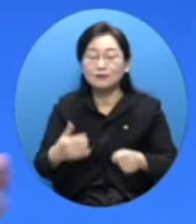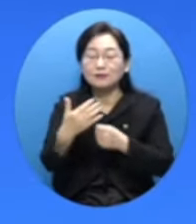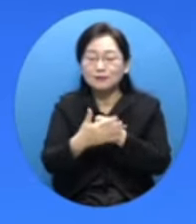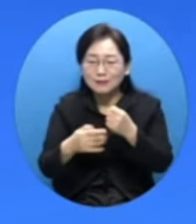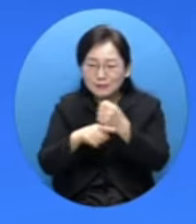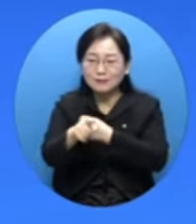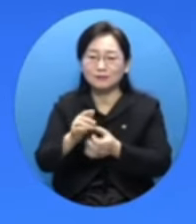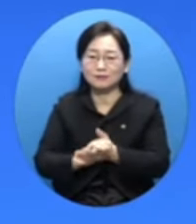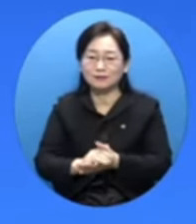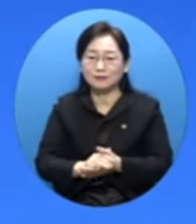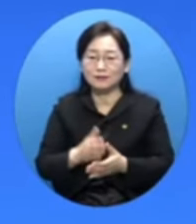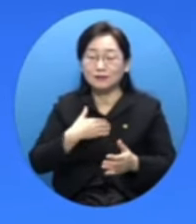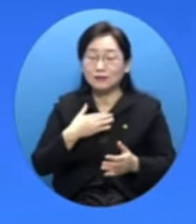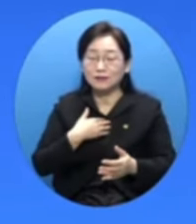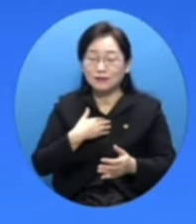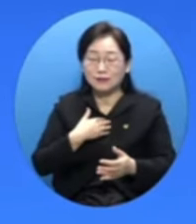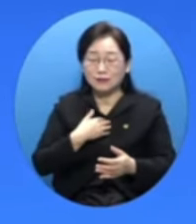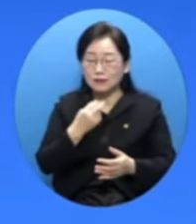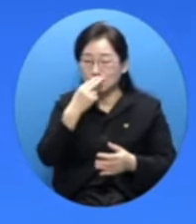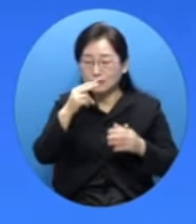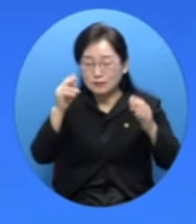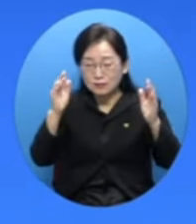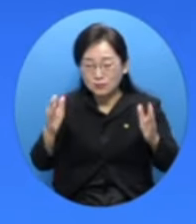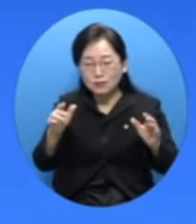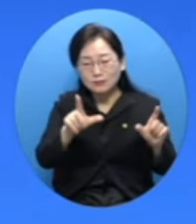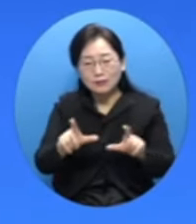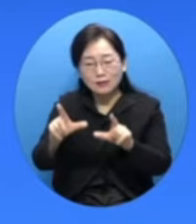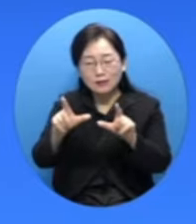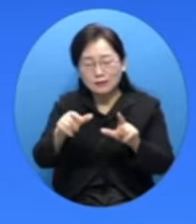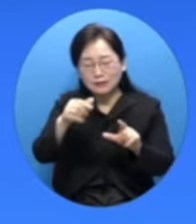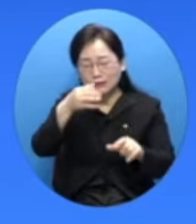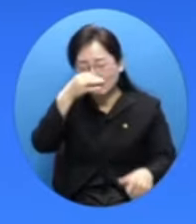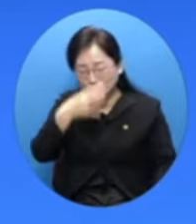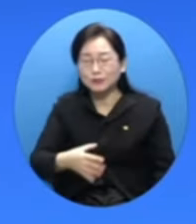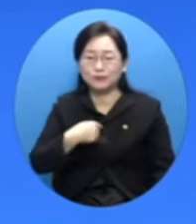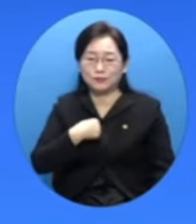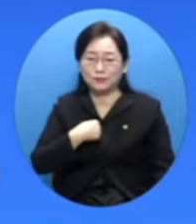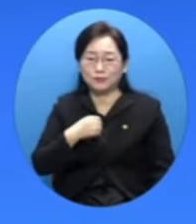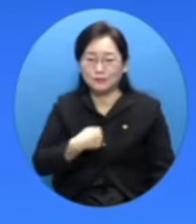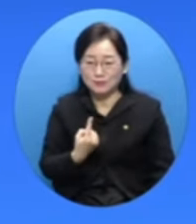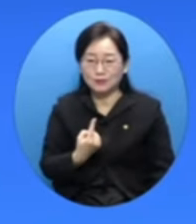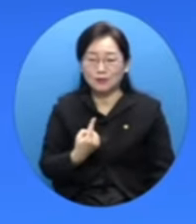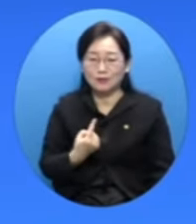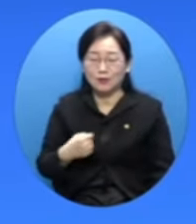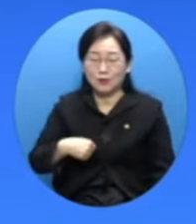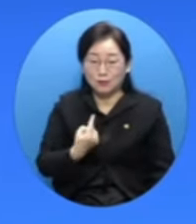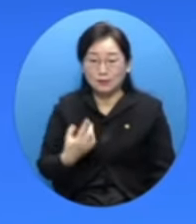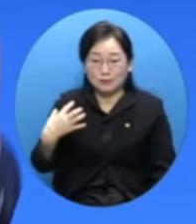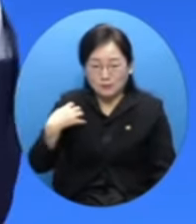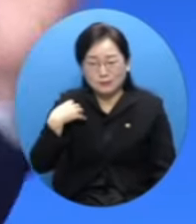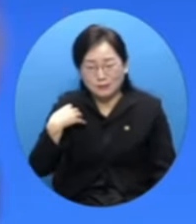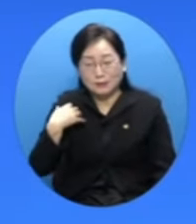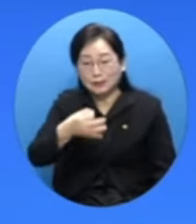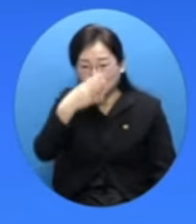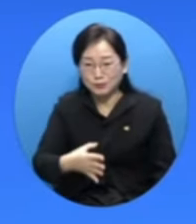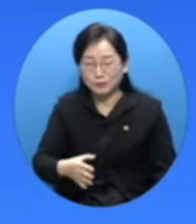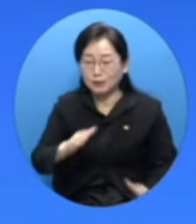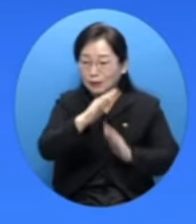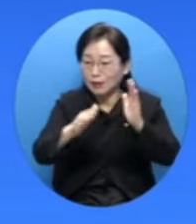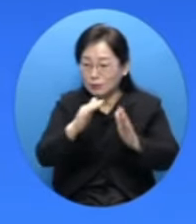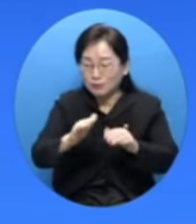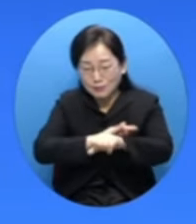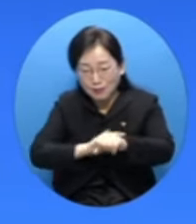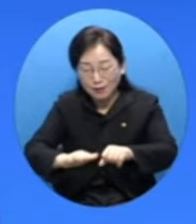것입니다. 내가 인생을 살아보면 얼마나 인생이 힘들고 어려운지 모릅니다. 내가 내 자신 하나 제대로 간수하지 못합니다. 내 가정 하나 제대로